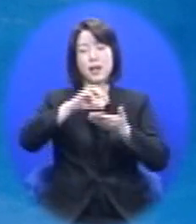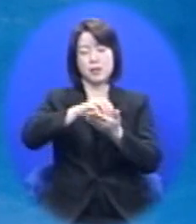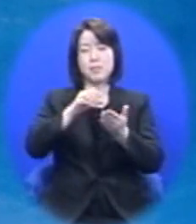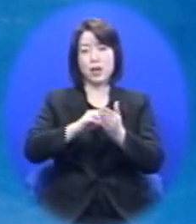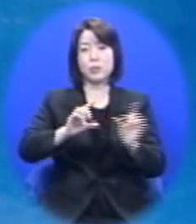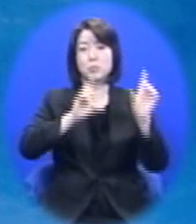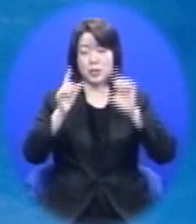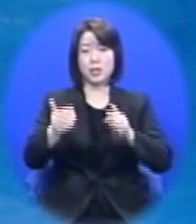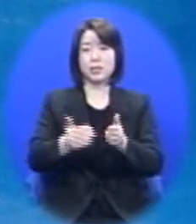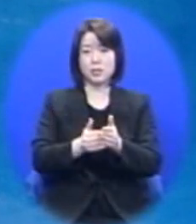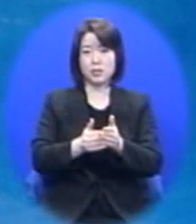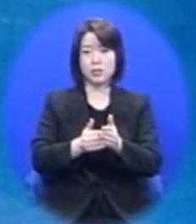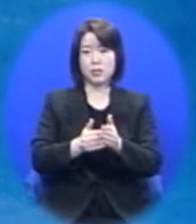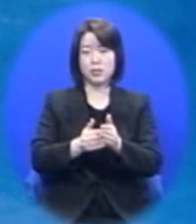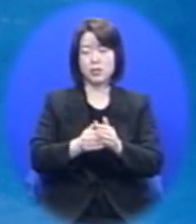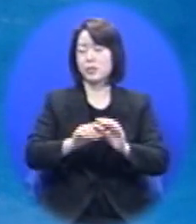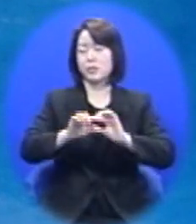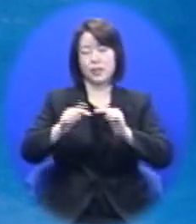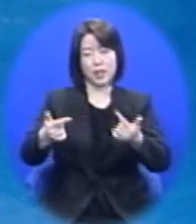그렇지 않습니다.